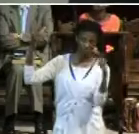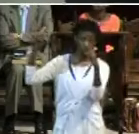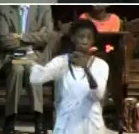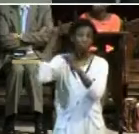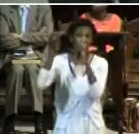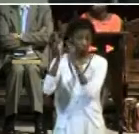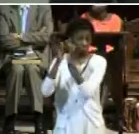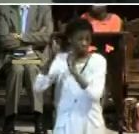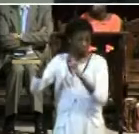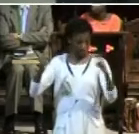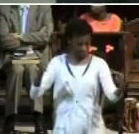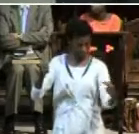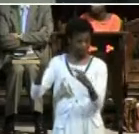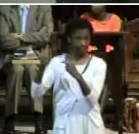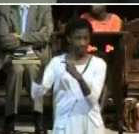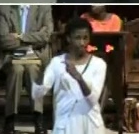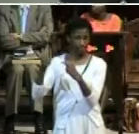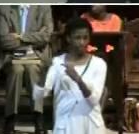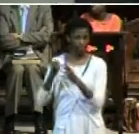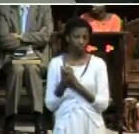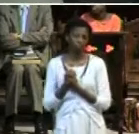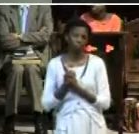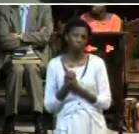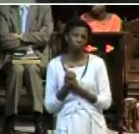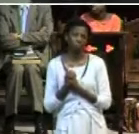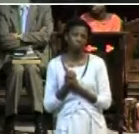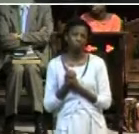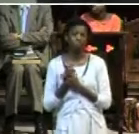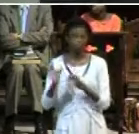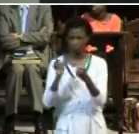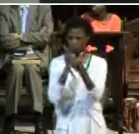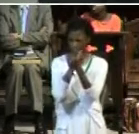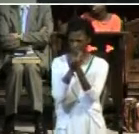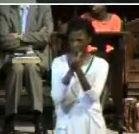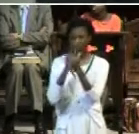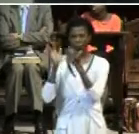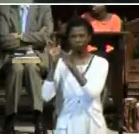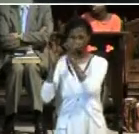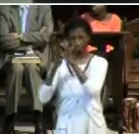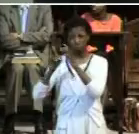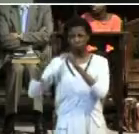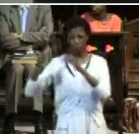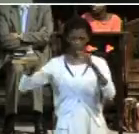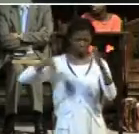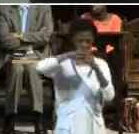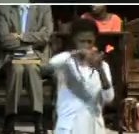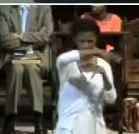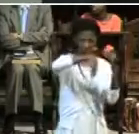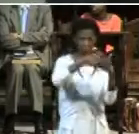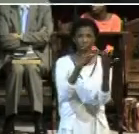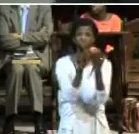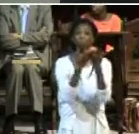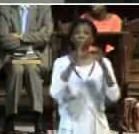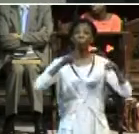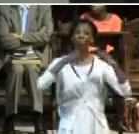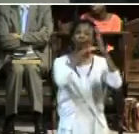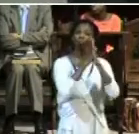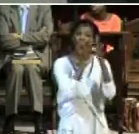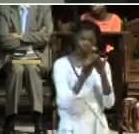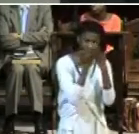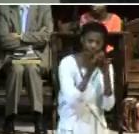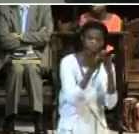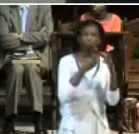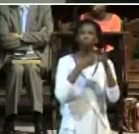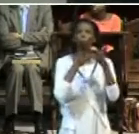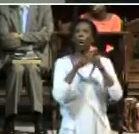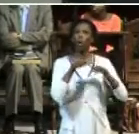lui-même, Jésus-Christ. Il se mêle à la foule. Il va dans la synagogue. Il va aux enterrements. Il va au